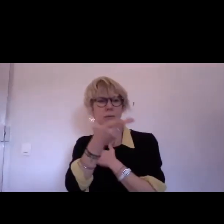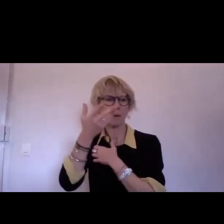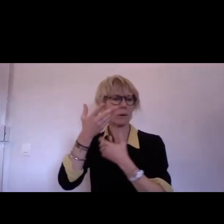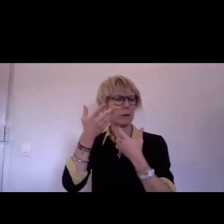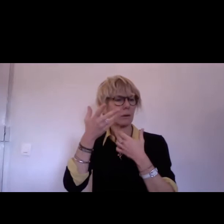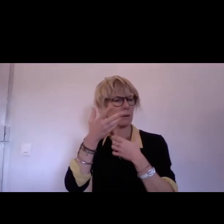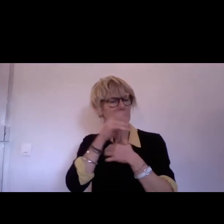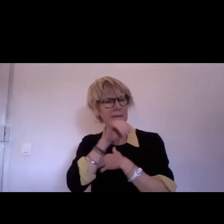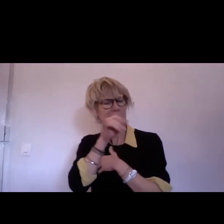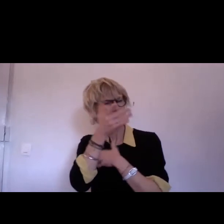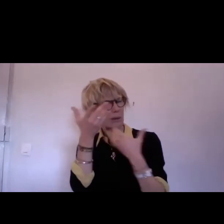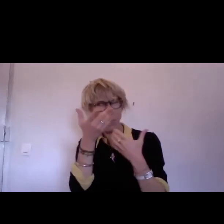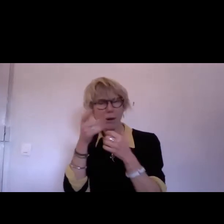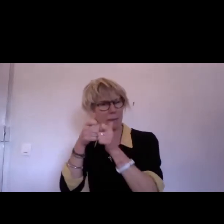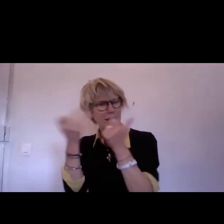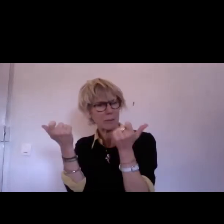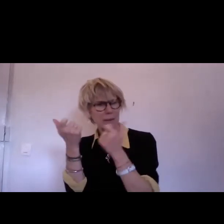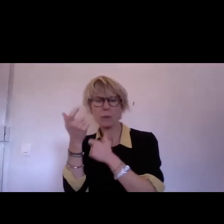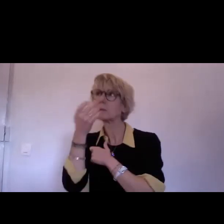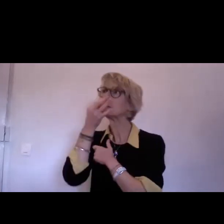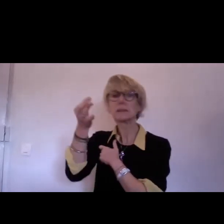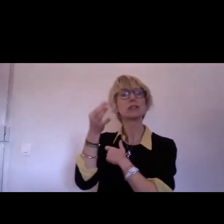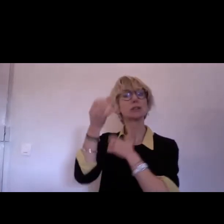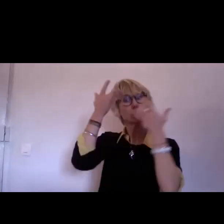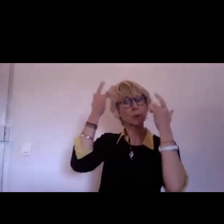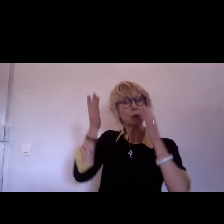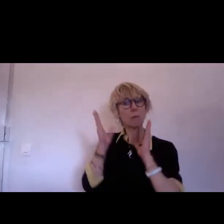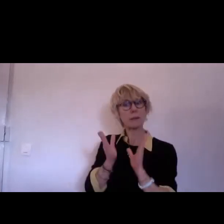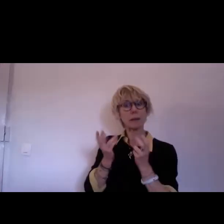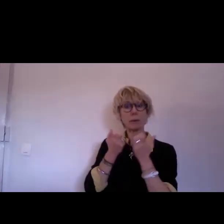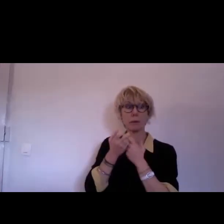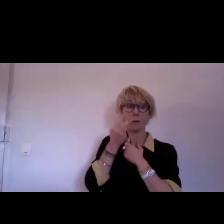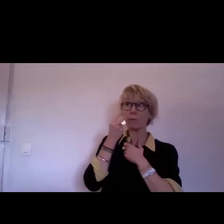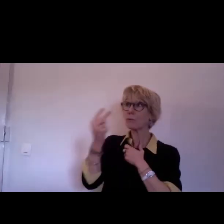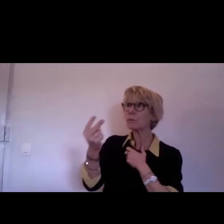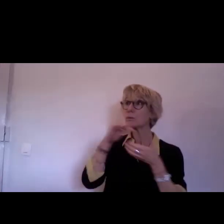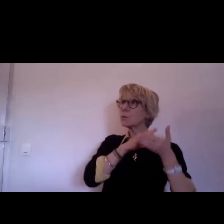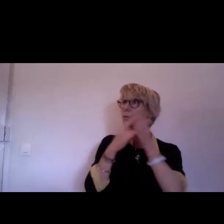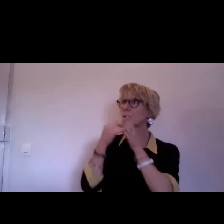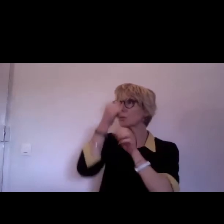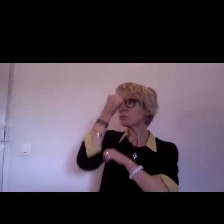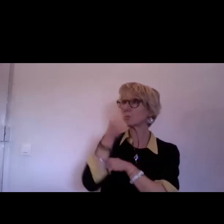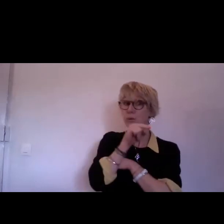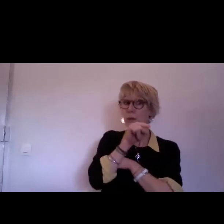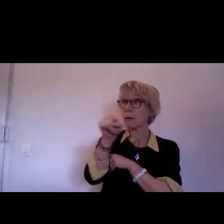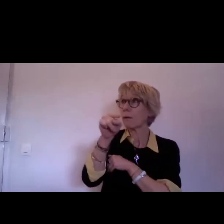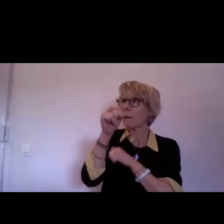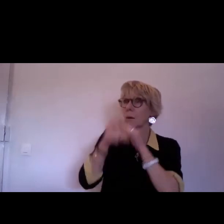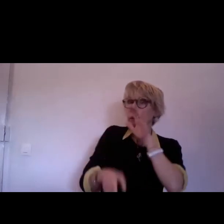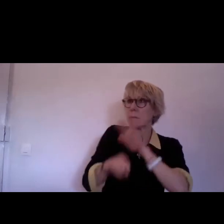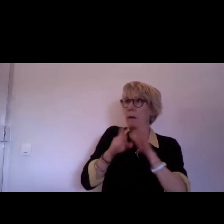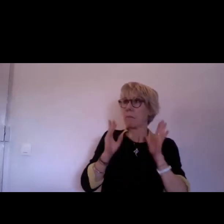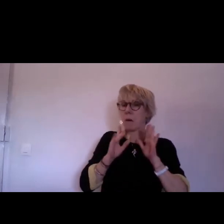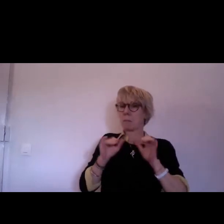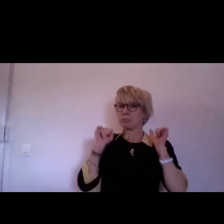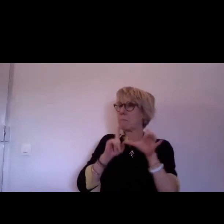Hôpital. Donc vous avez pu participer. Bah, les musées, tout ce qu'ils proposaient. Au départ, je me suis pas connectée d'emblée